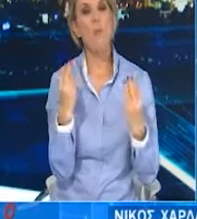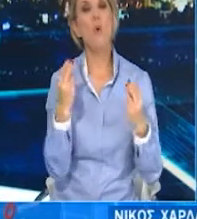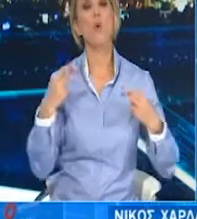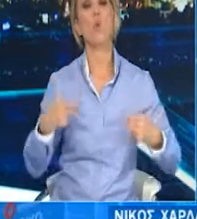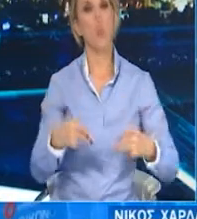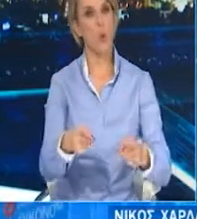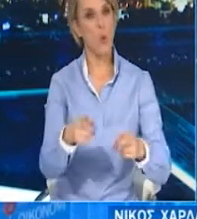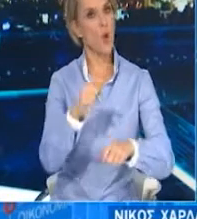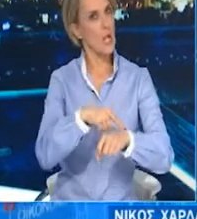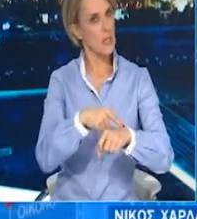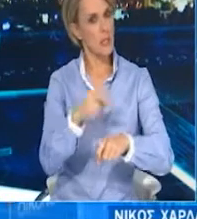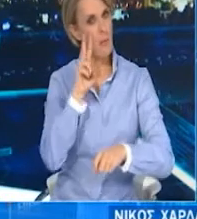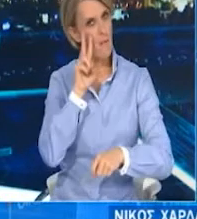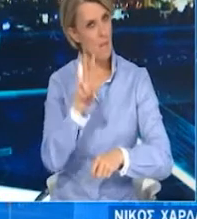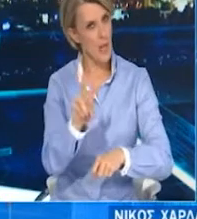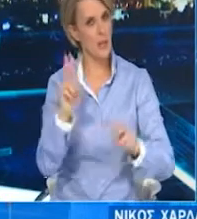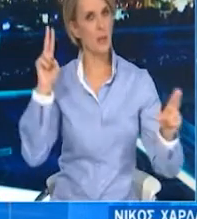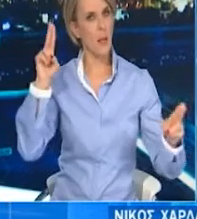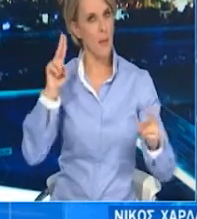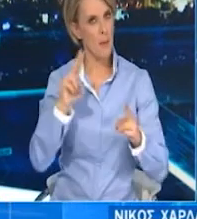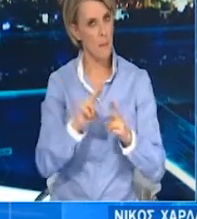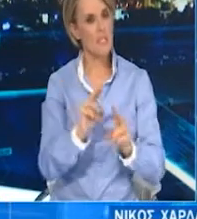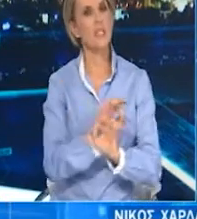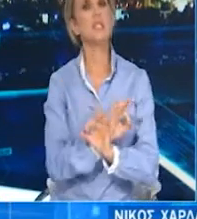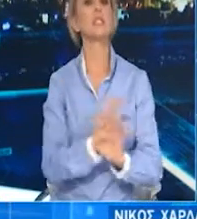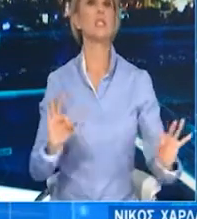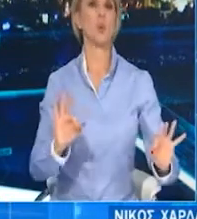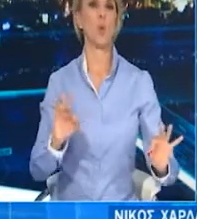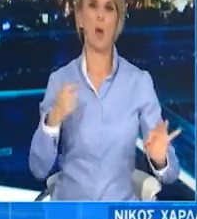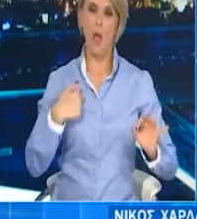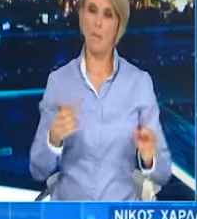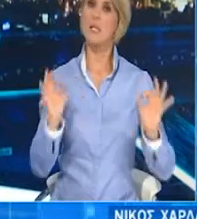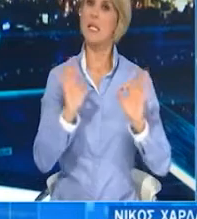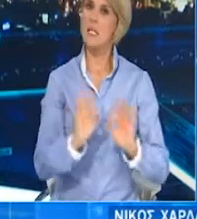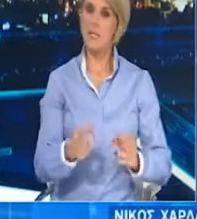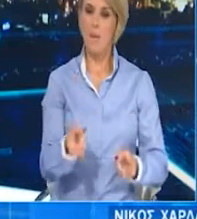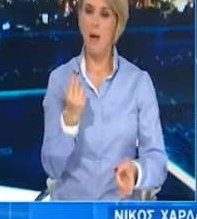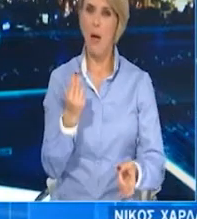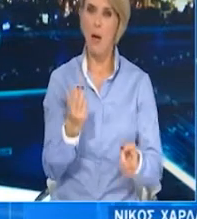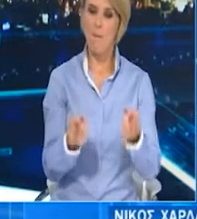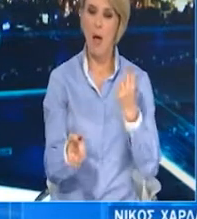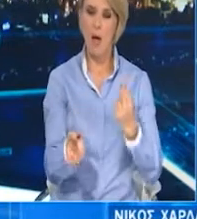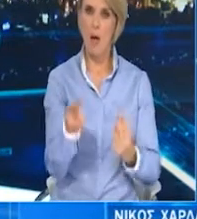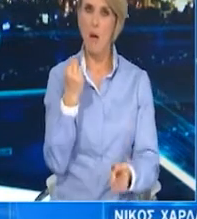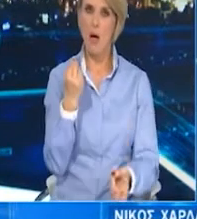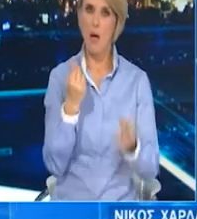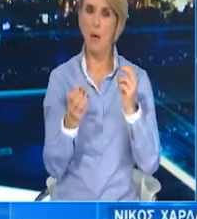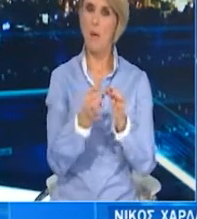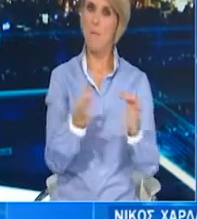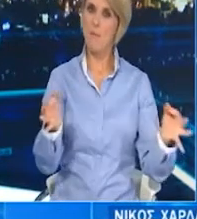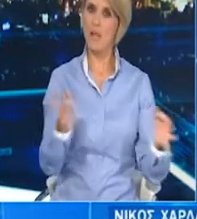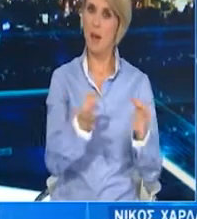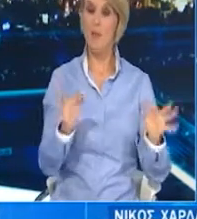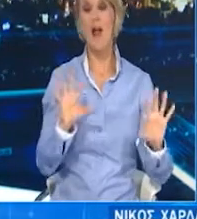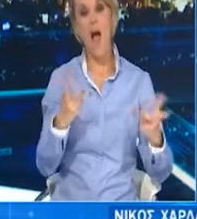συνθήκες το επιτρέψουν, είναι σίγουρο ότι θα υπάρξει σταδιακά άρση κάποιων μέτρων με συγκεκριμένο σχέδιο και λαμβάνοντας όπως